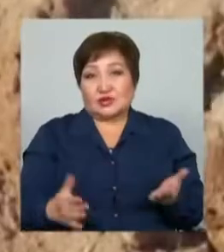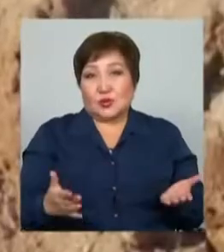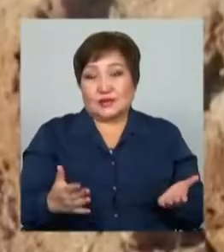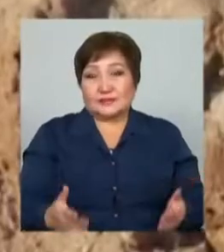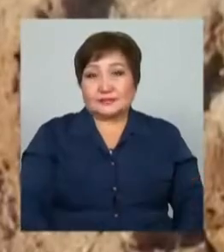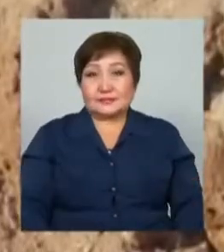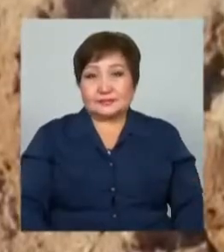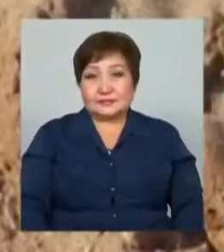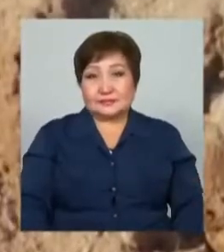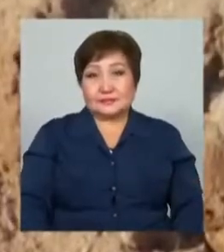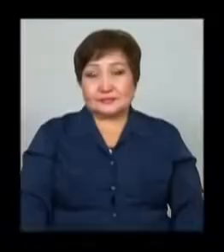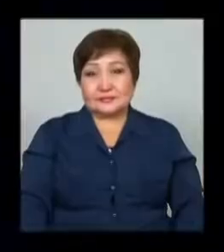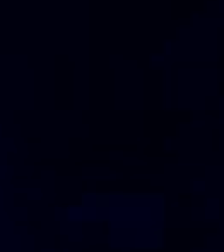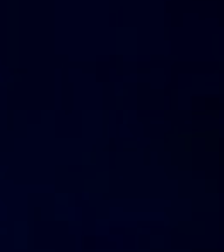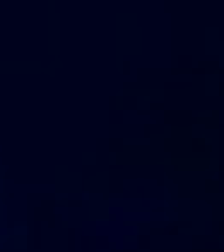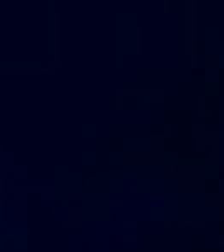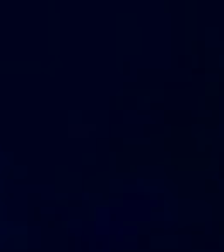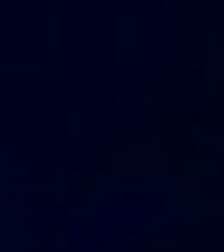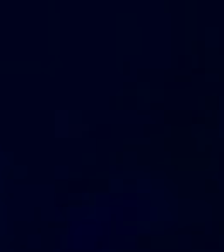телеарнасы, Нұр-Султан.